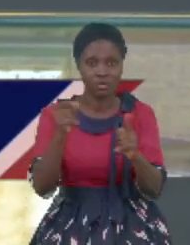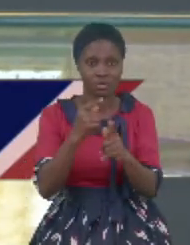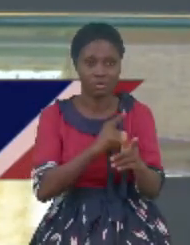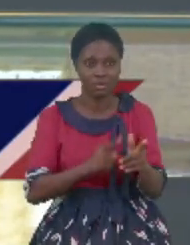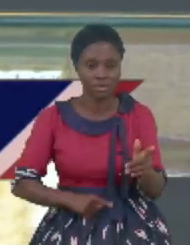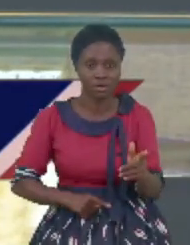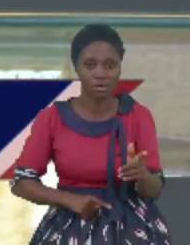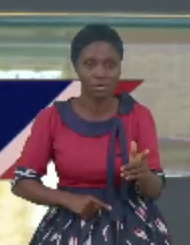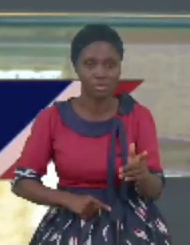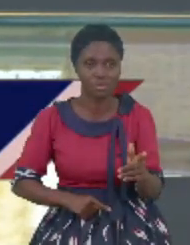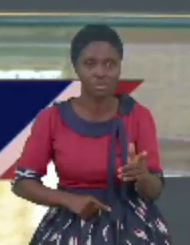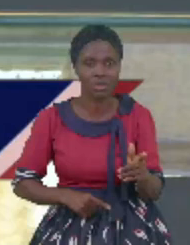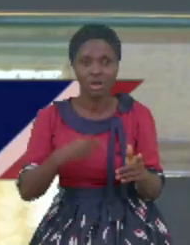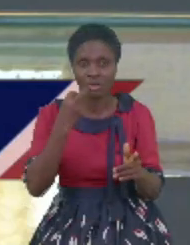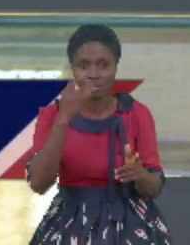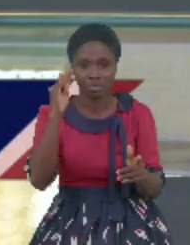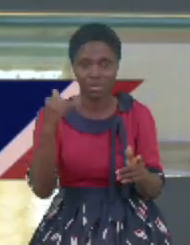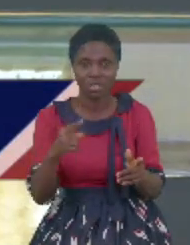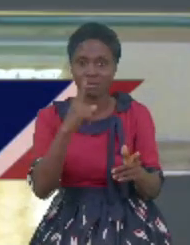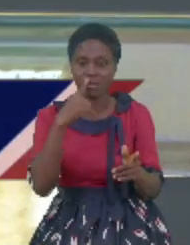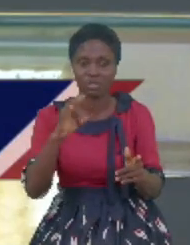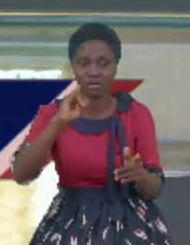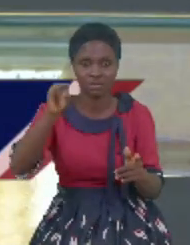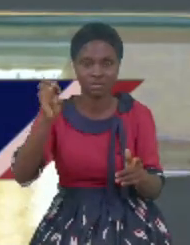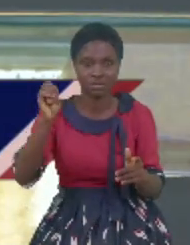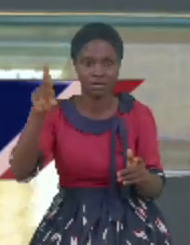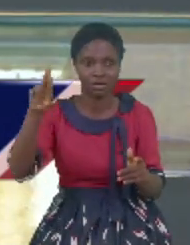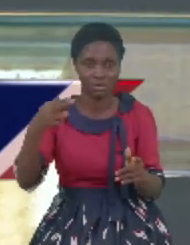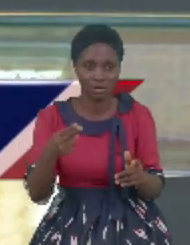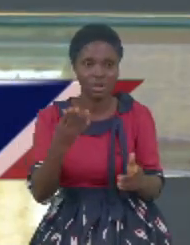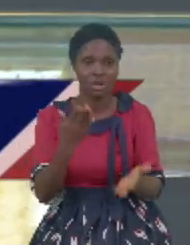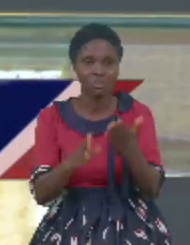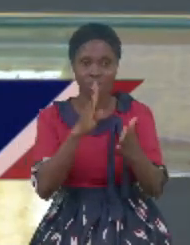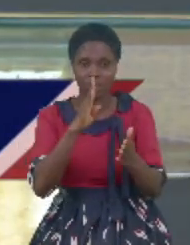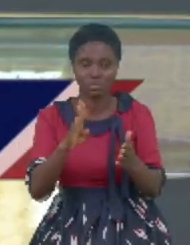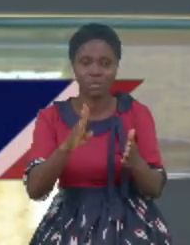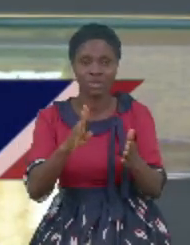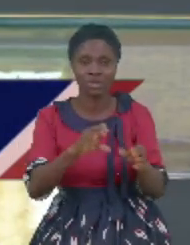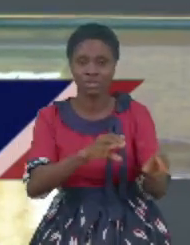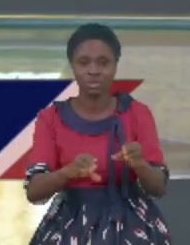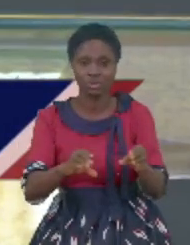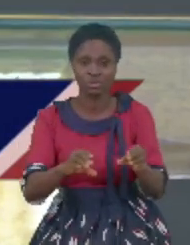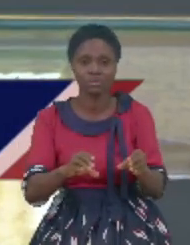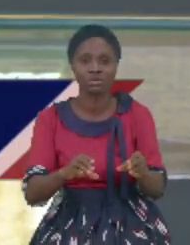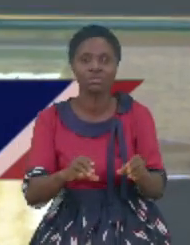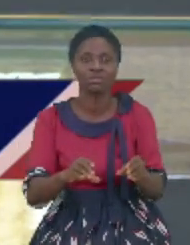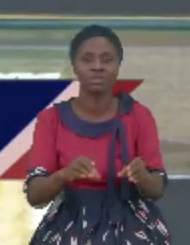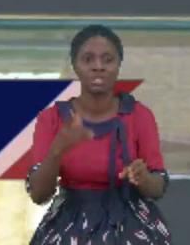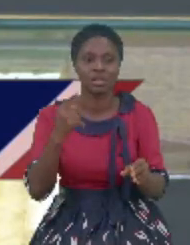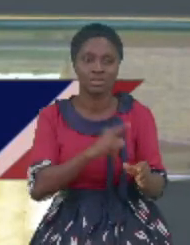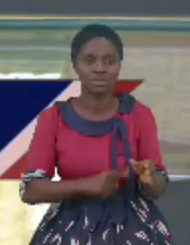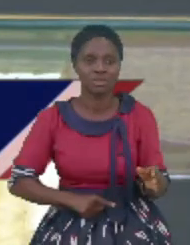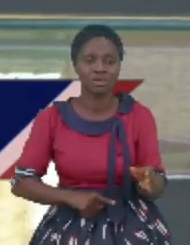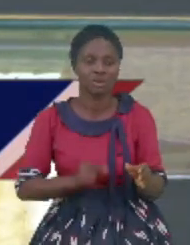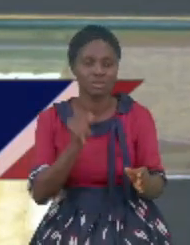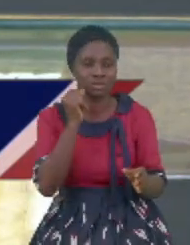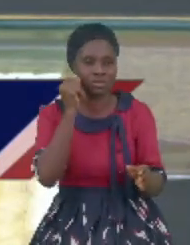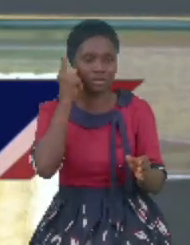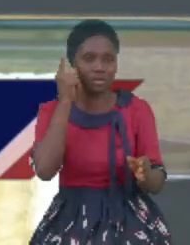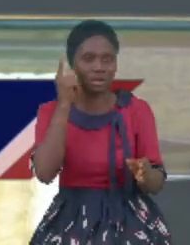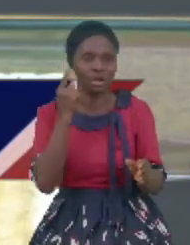l'Éternel réveilla l'esprit de Cyrus, roi de Perse, qui fit faire de vive voix et par écrit cette publication dans tout son